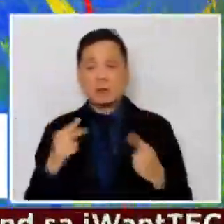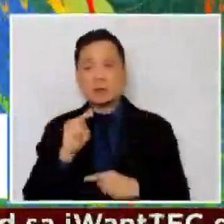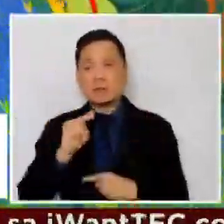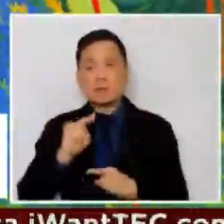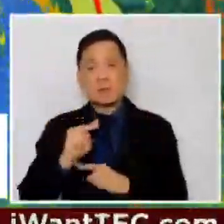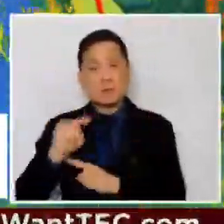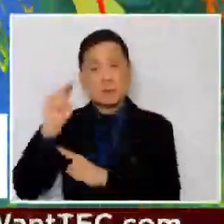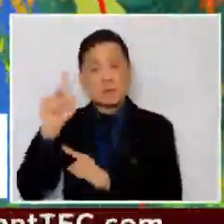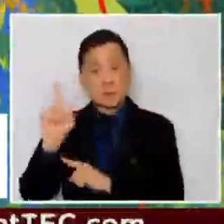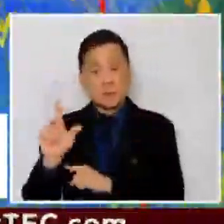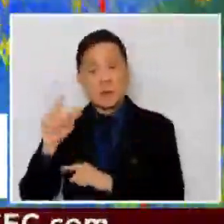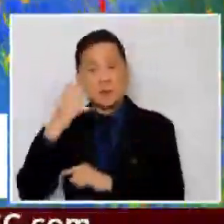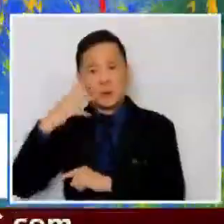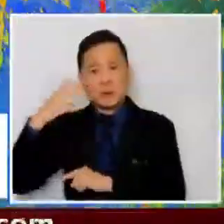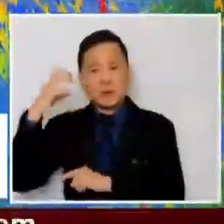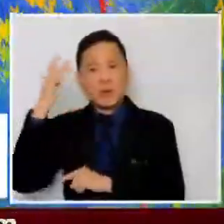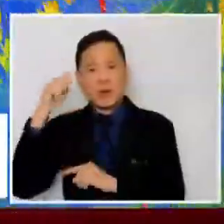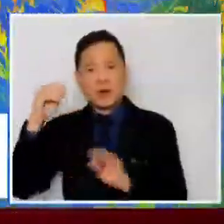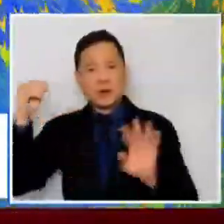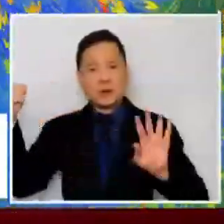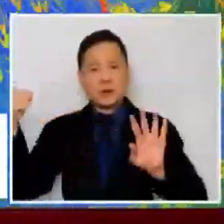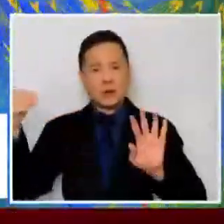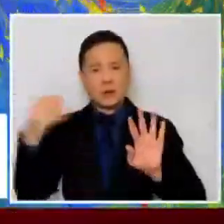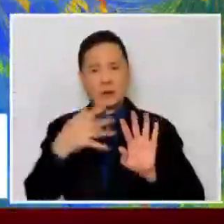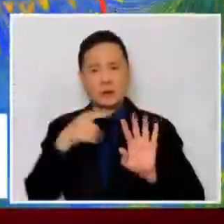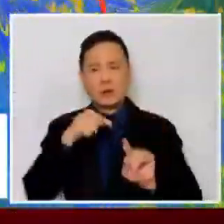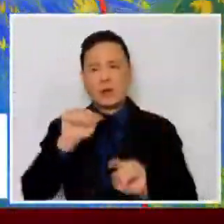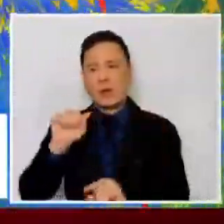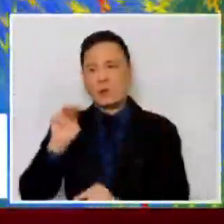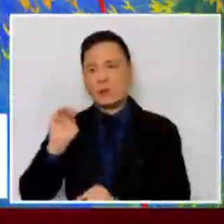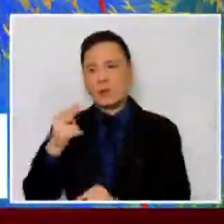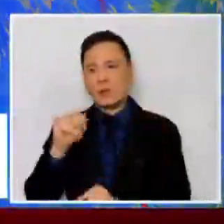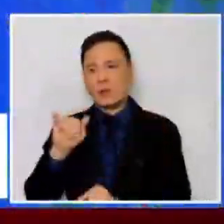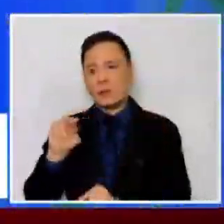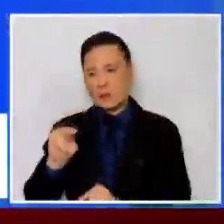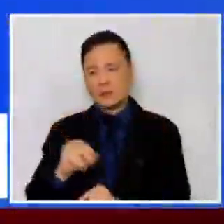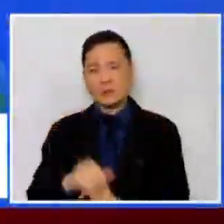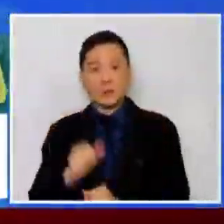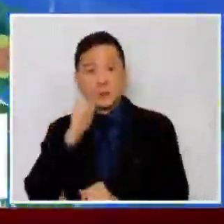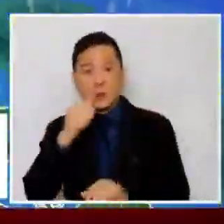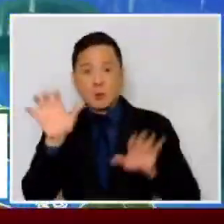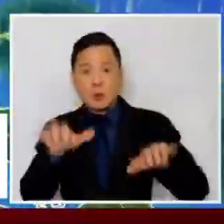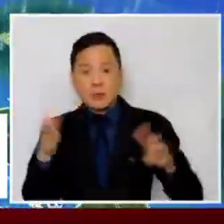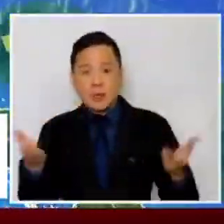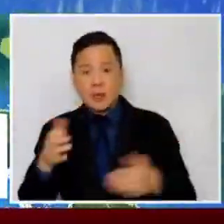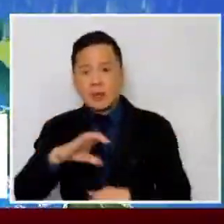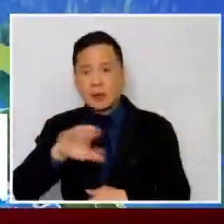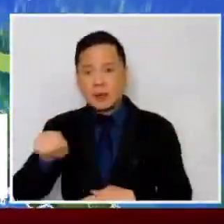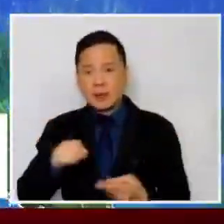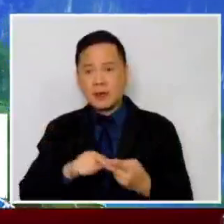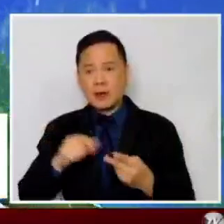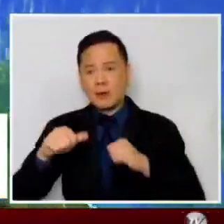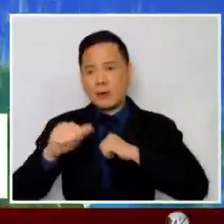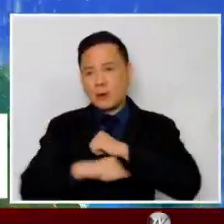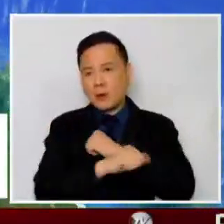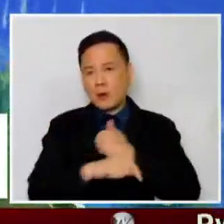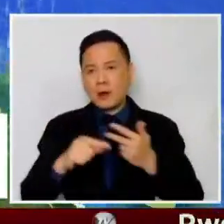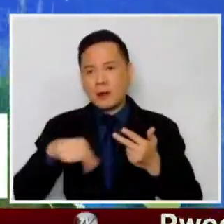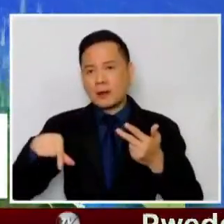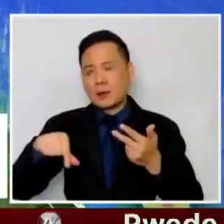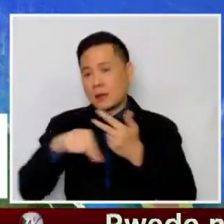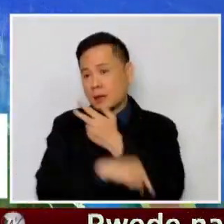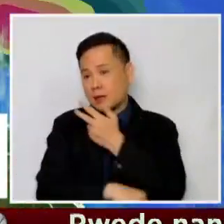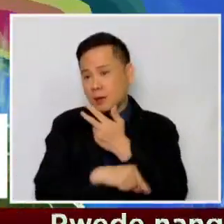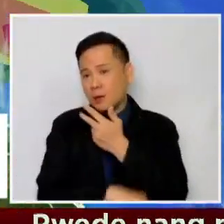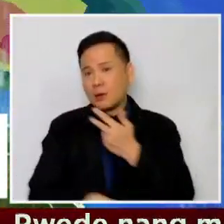Luzon dahil sa malakas na amihan. Asahan naman bukas ang pag-ulan sa Cagayan Valley, Aurora, Quezon at Bicol Region dahil pa